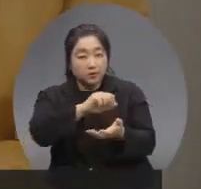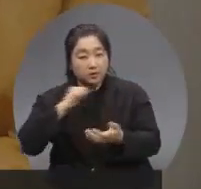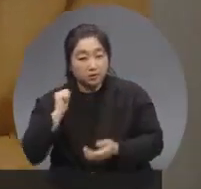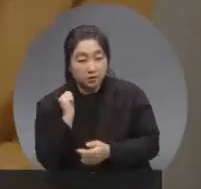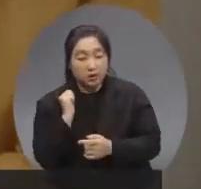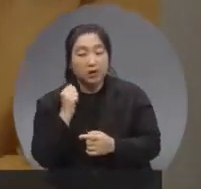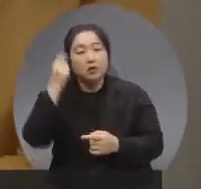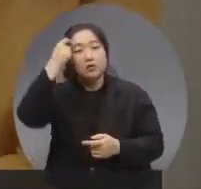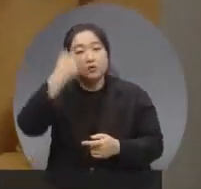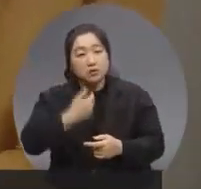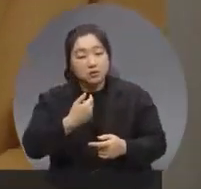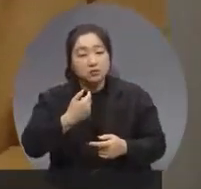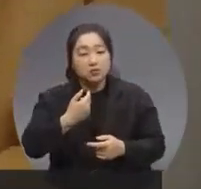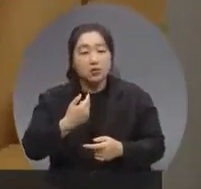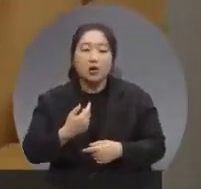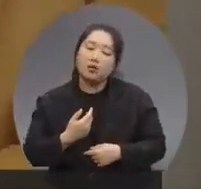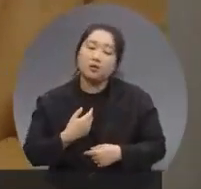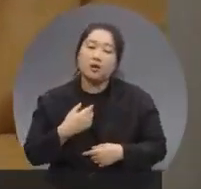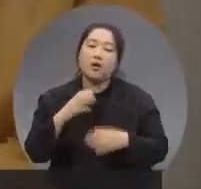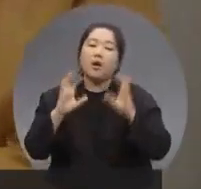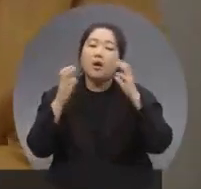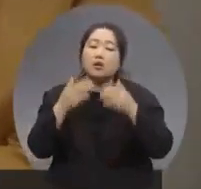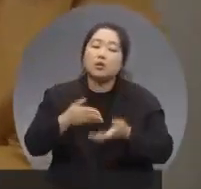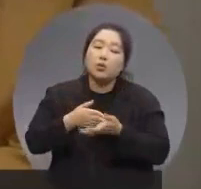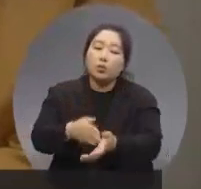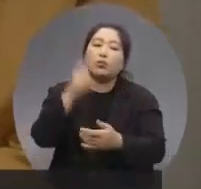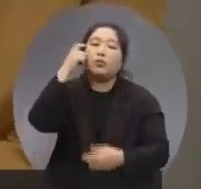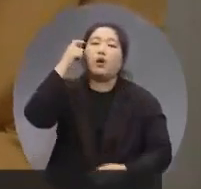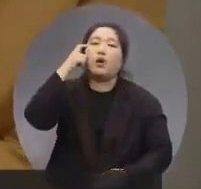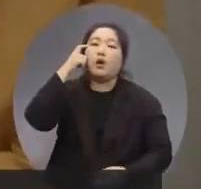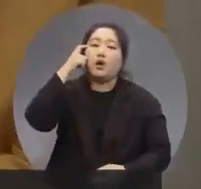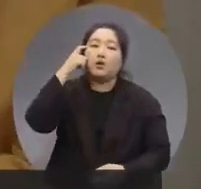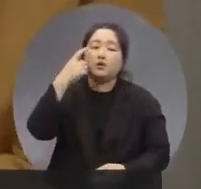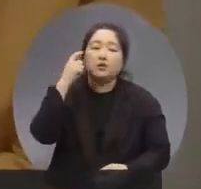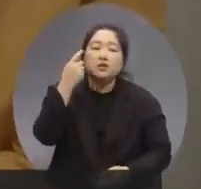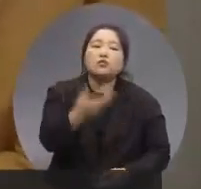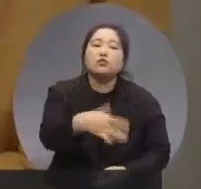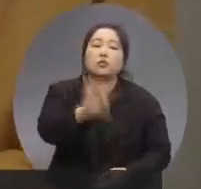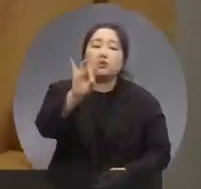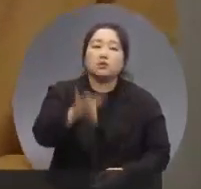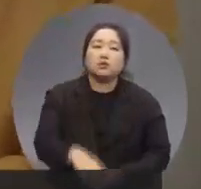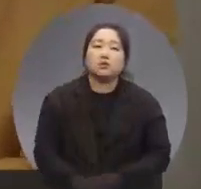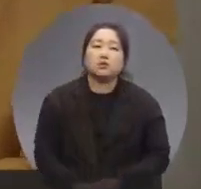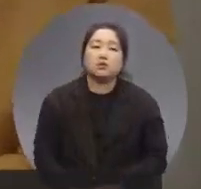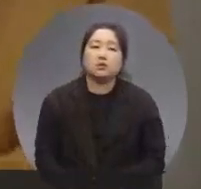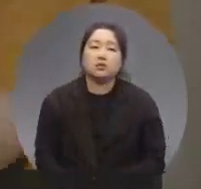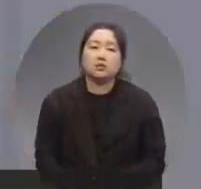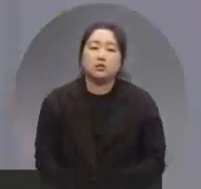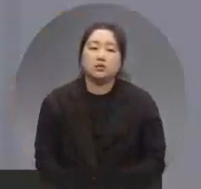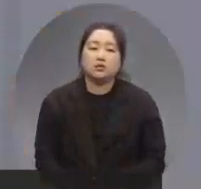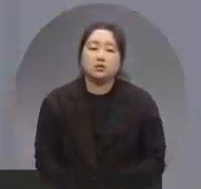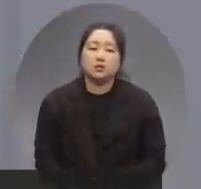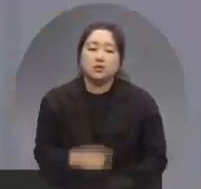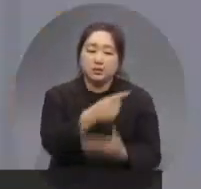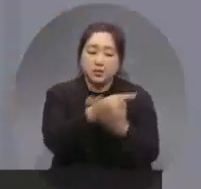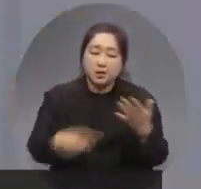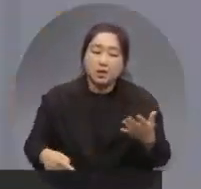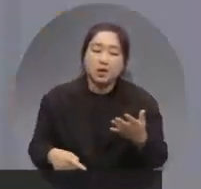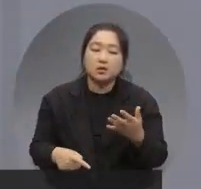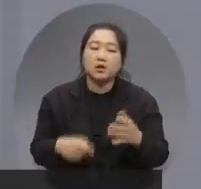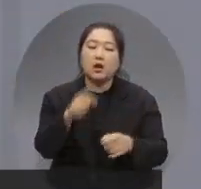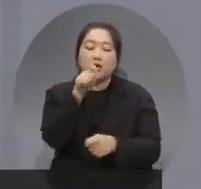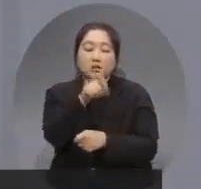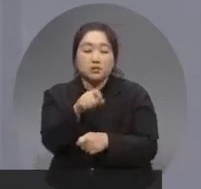수용했는가에 대한 질문들을 하시는데 왜 애들한테 그런 요구를 했을까를 질문을 했으면 좋겠거든요. 피해자나 하는 실무자가